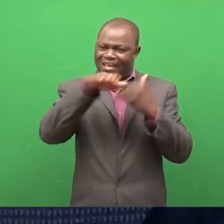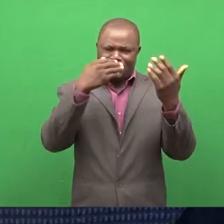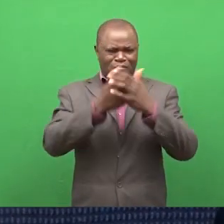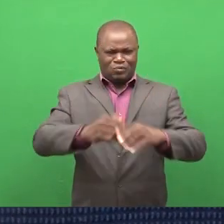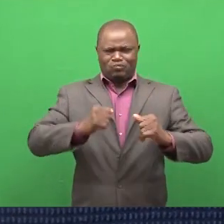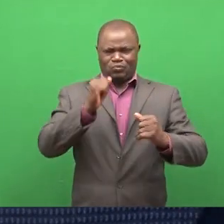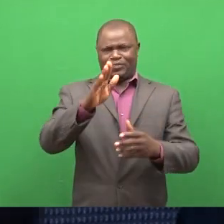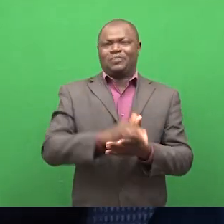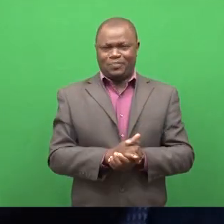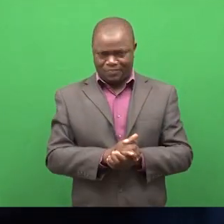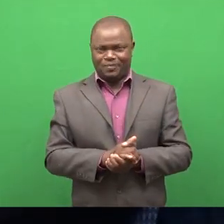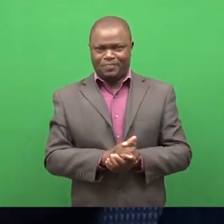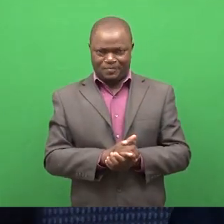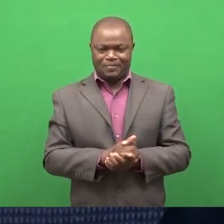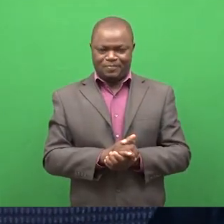makukutu.